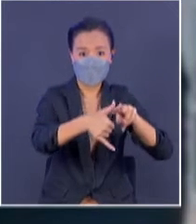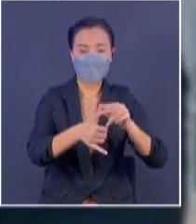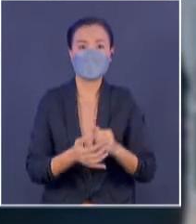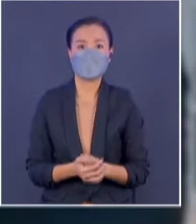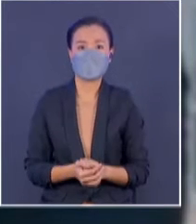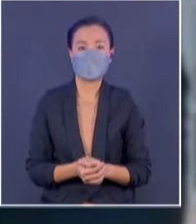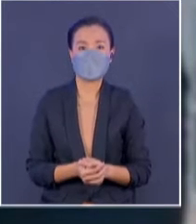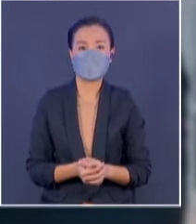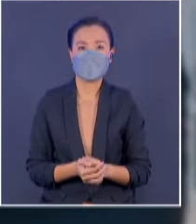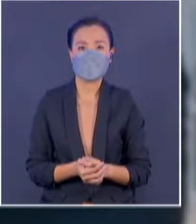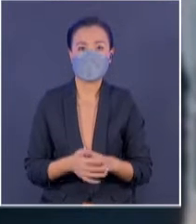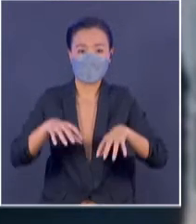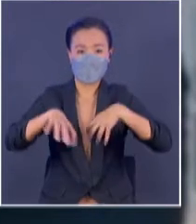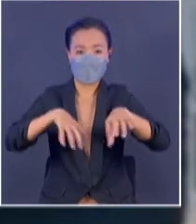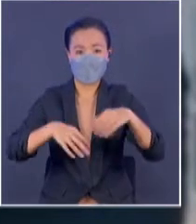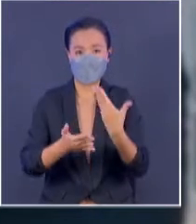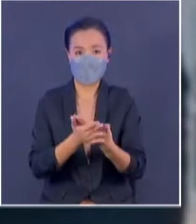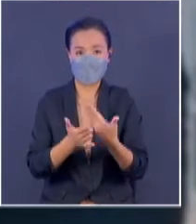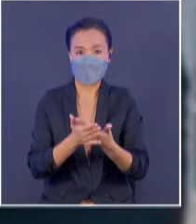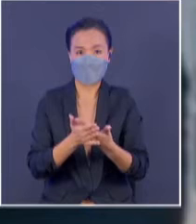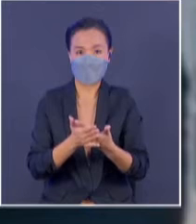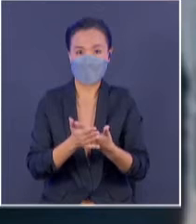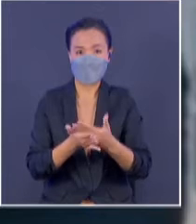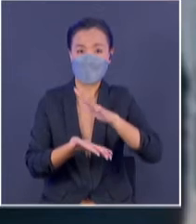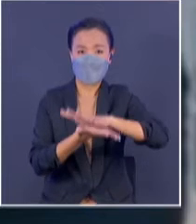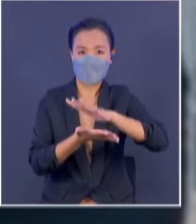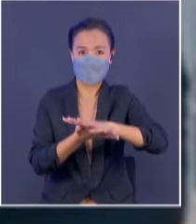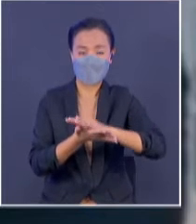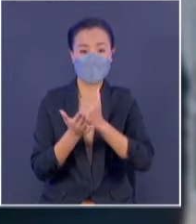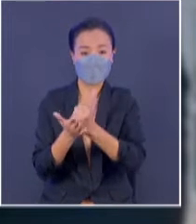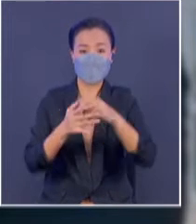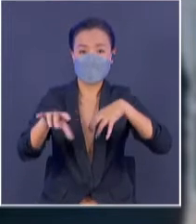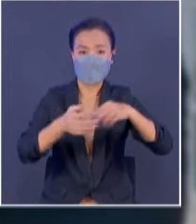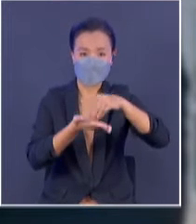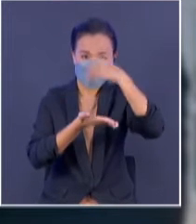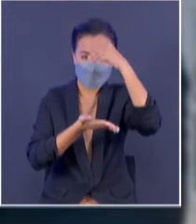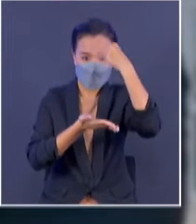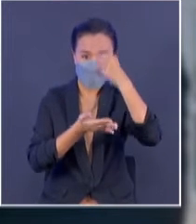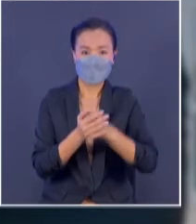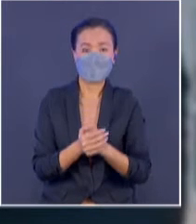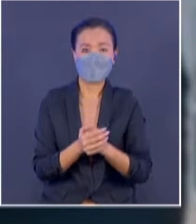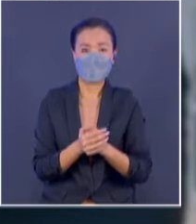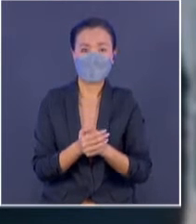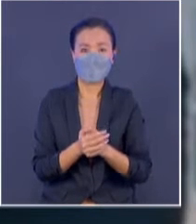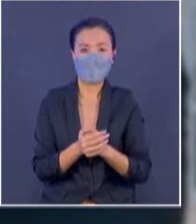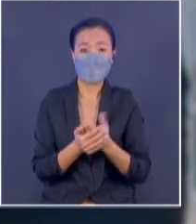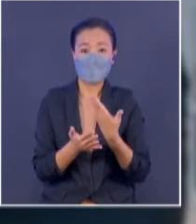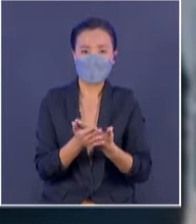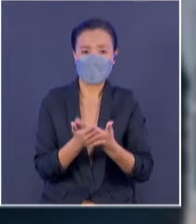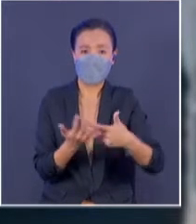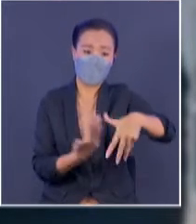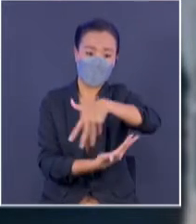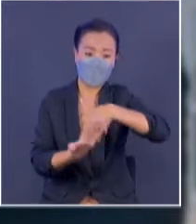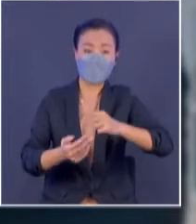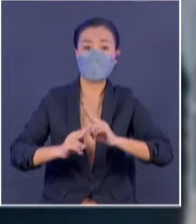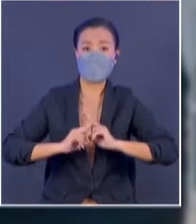นให้จัดสรรค่าใช้จ่ายให้แก่สถานศึกษาเพื่อช่วยจัดการเรียนรู้และลดหรือว่าตรึงค่าใช้จ่ายในโรงเรียนเอก